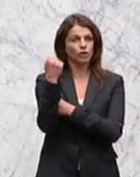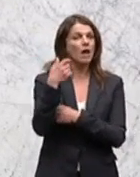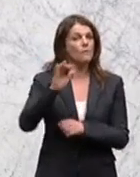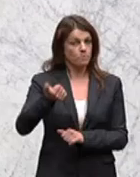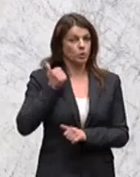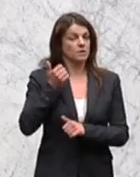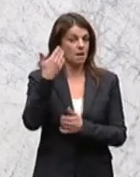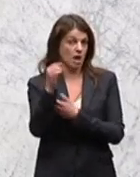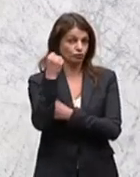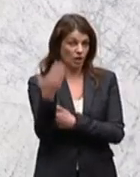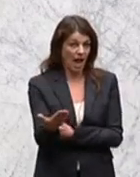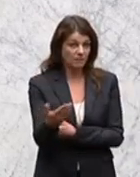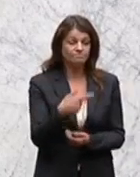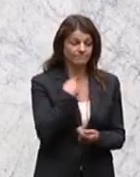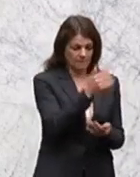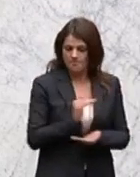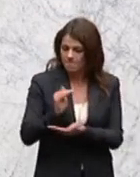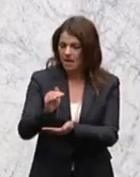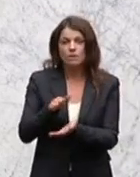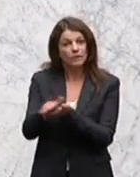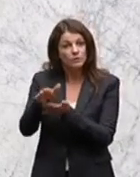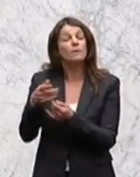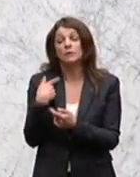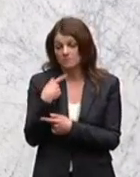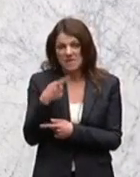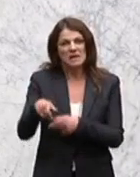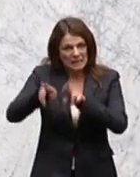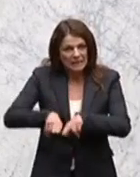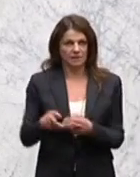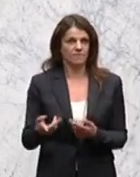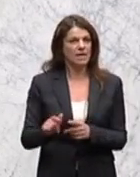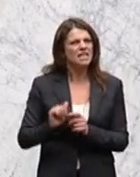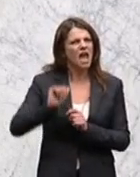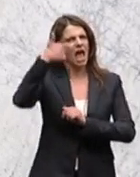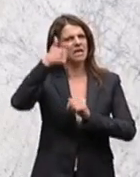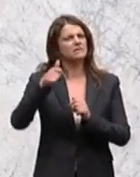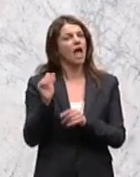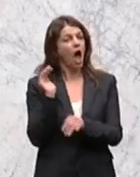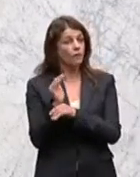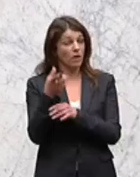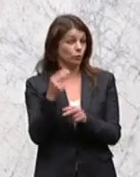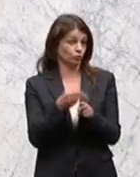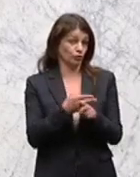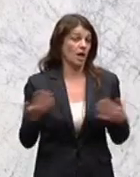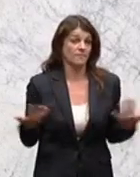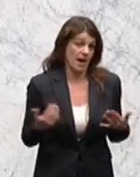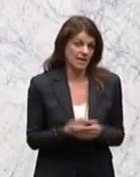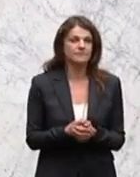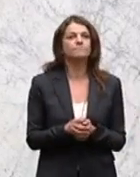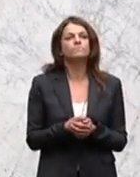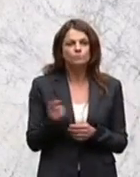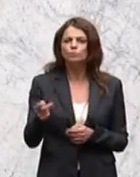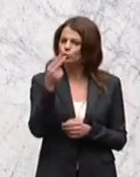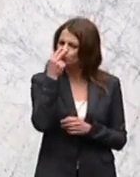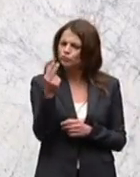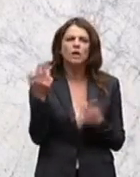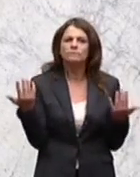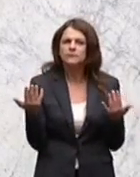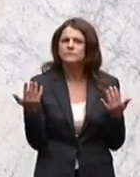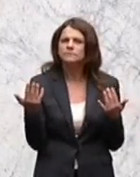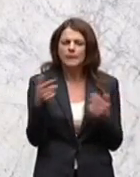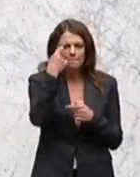an das Pensionssystem. Das ist der größte Ausgabenposten im Budget überhaupt. Die Pensionsaufwendungen steigen zwar diesmal langsamer